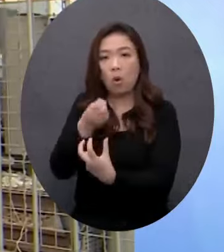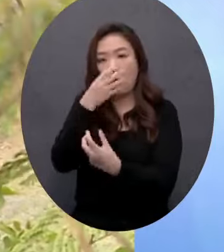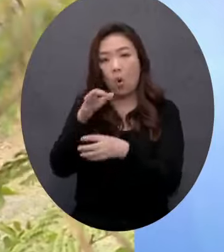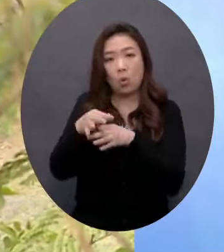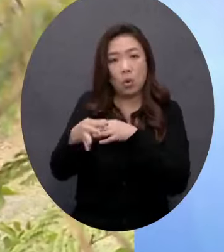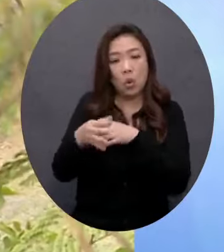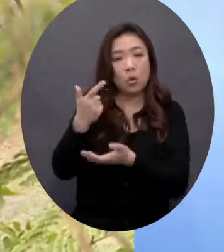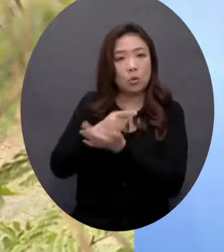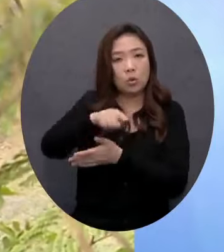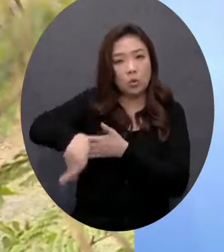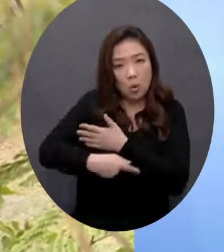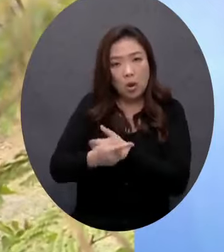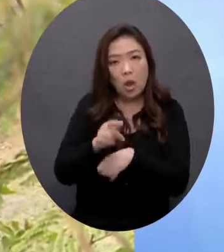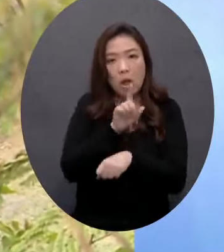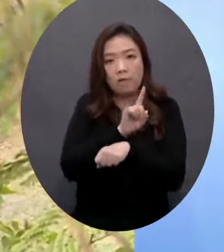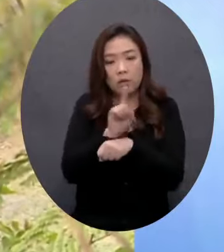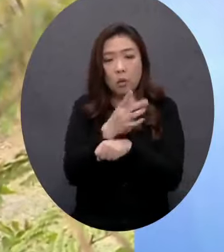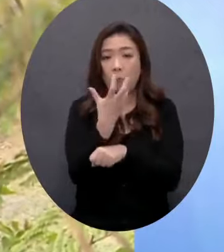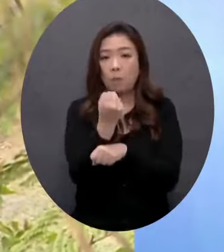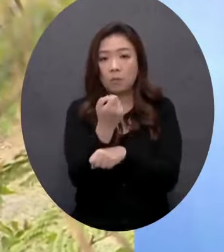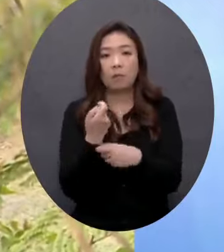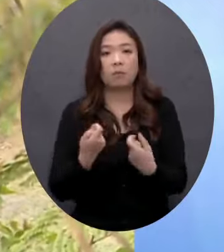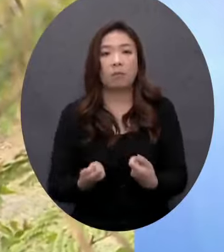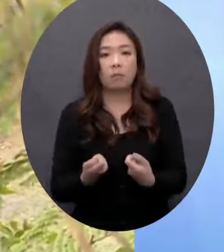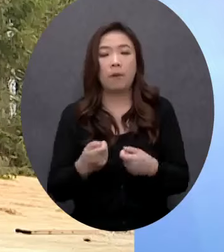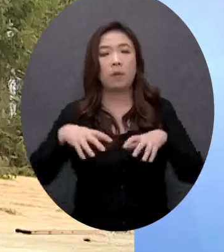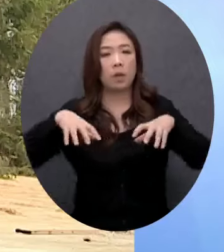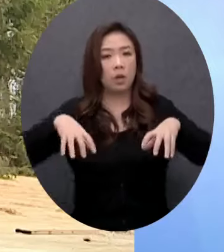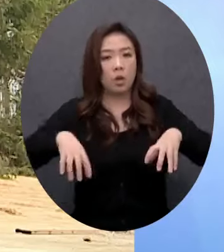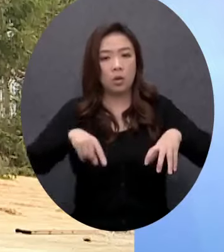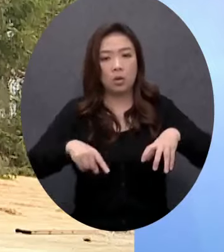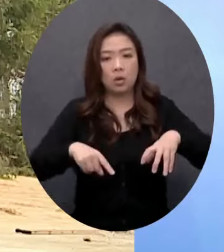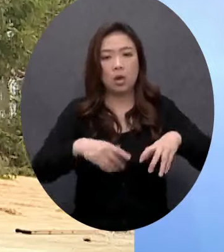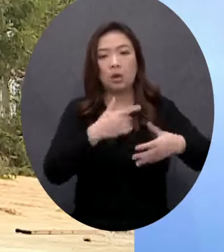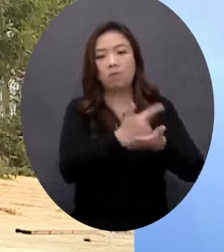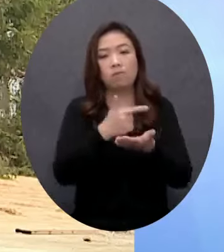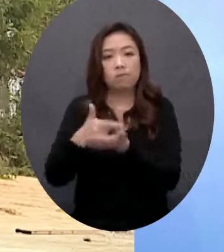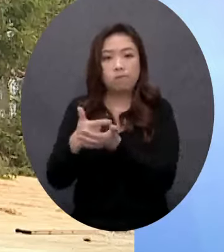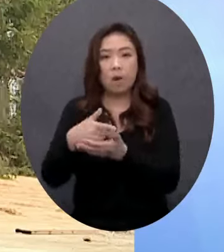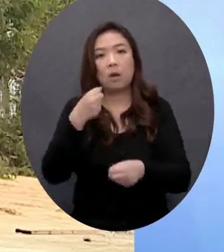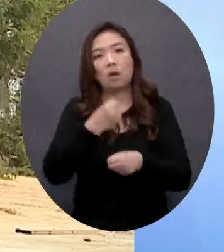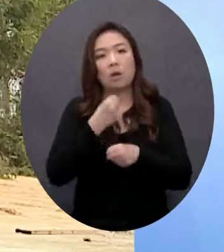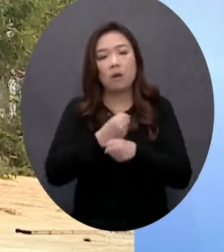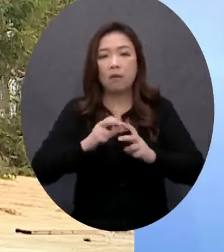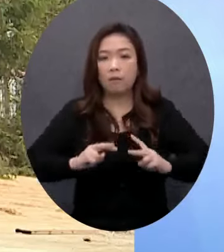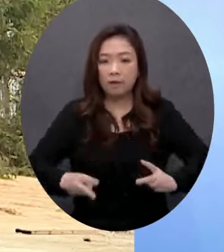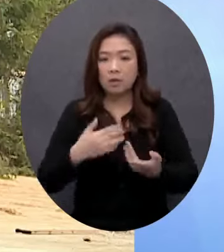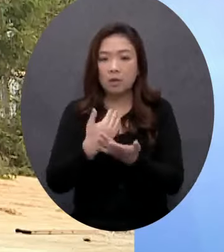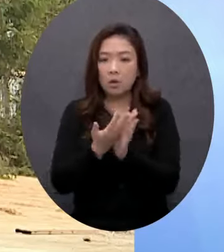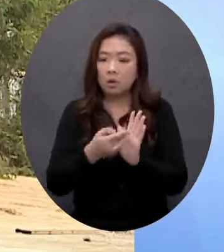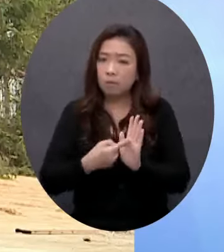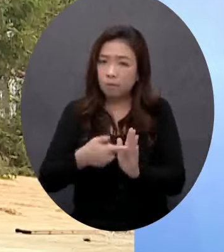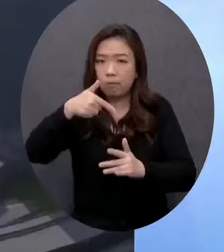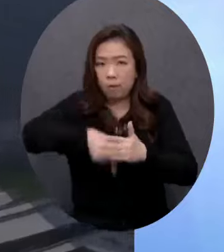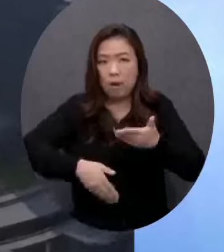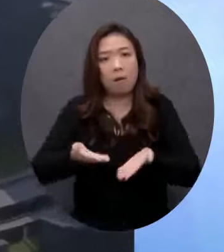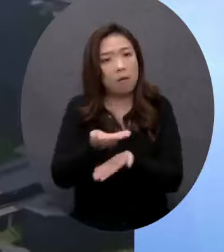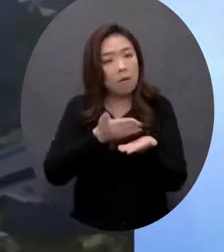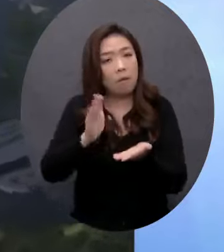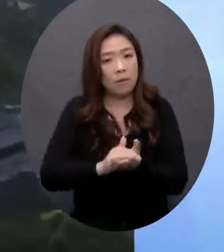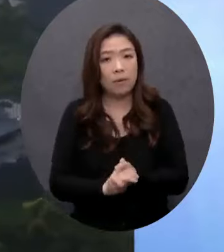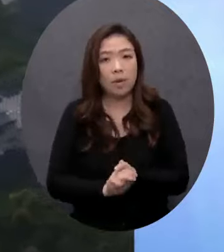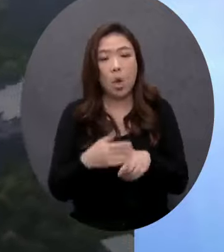要50分钟的一个车程，然后让两地的这个核心区域之间的这个产业发展能实现一个深度的交融。